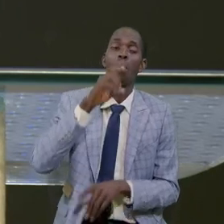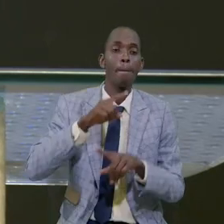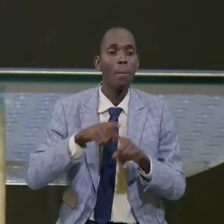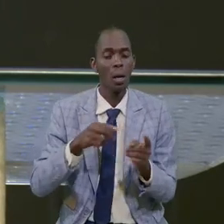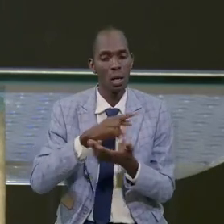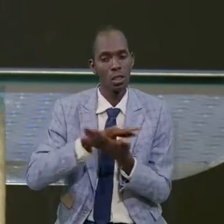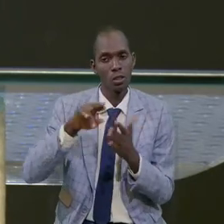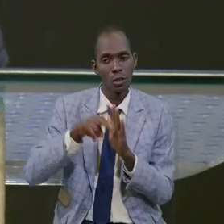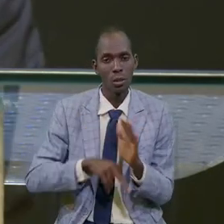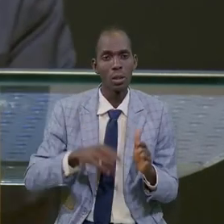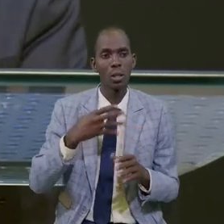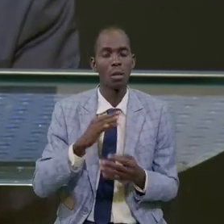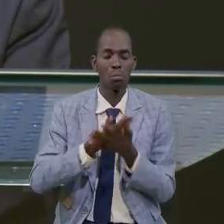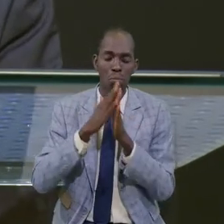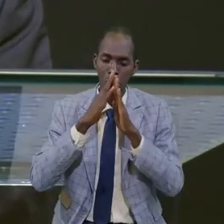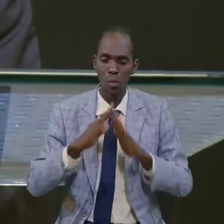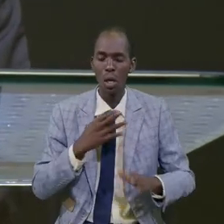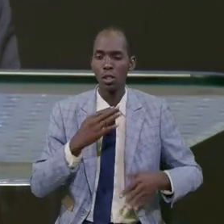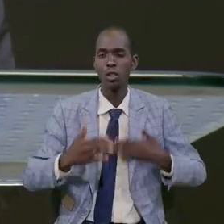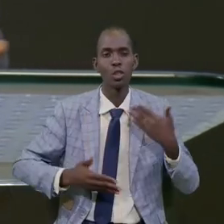la joie par le Saint-Esprit.